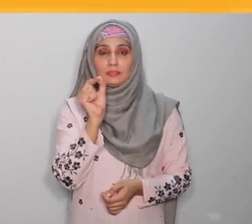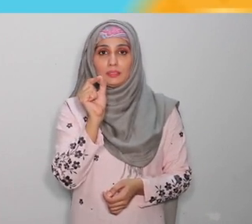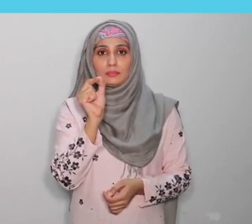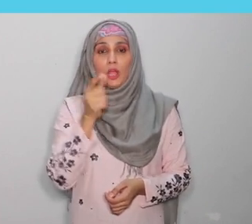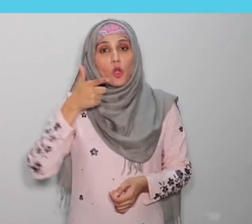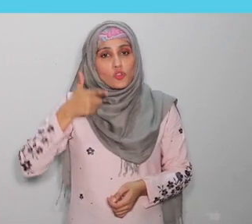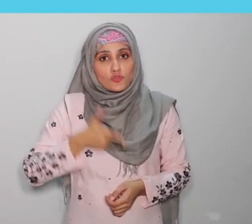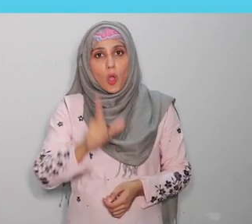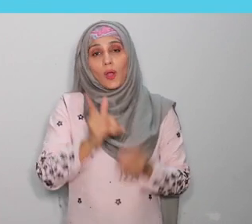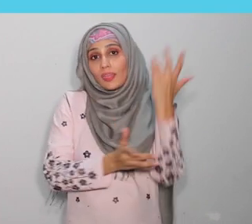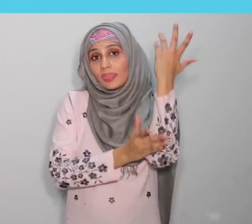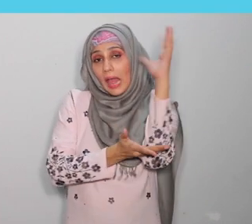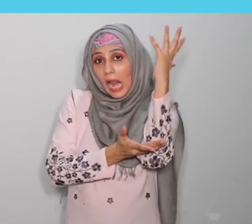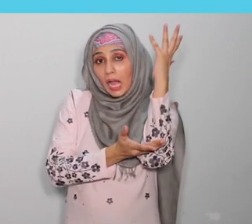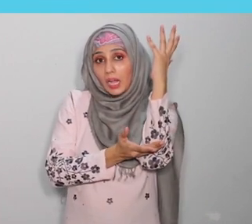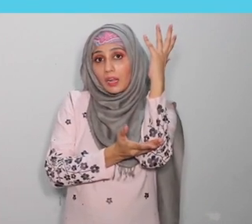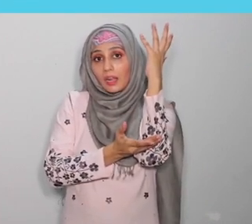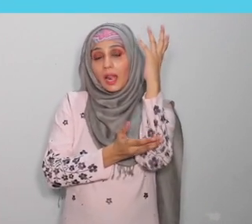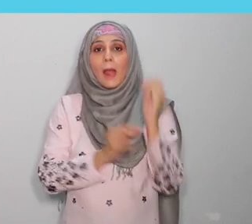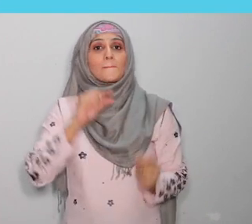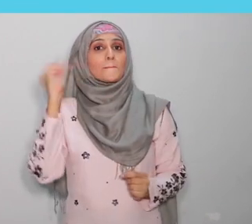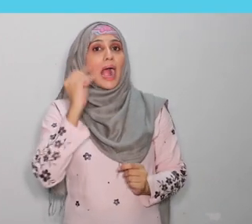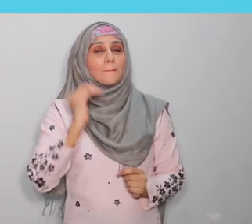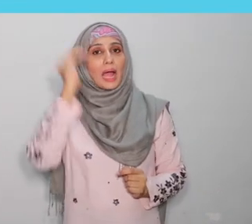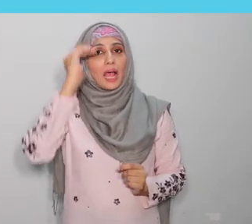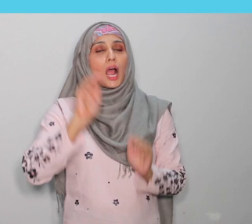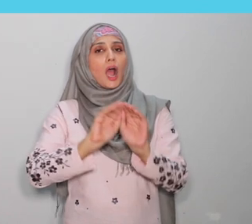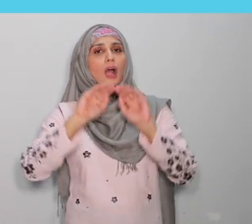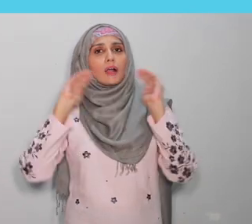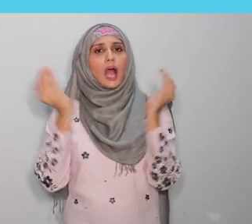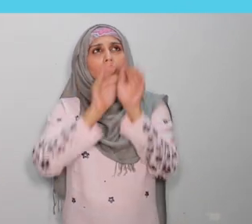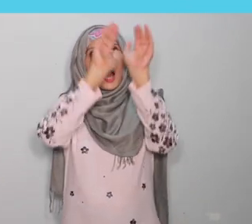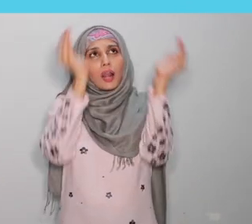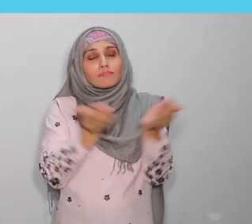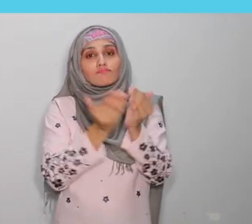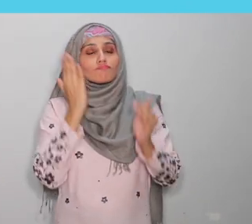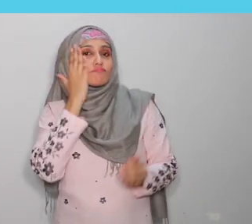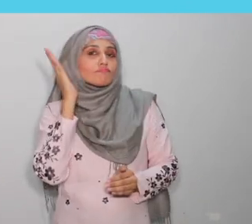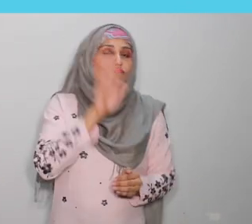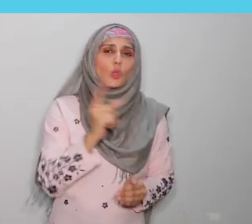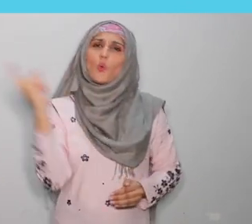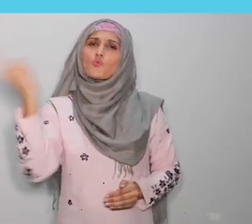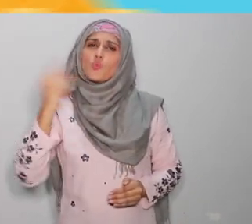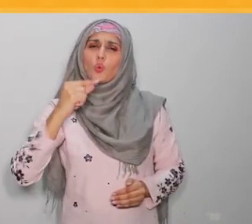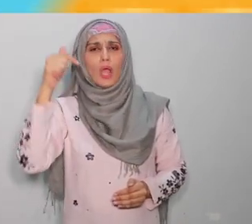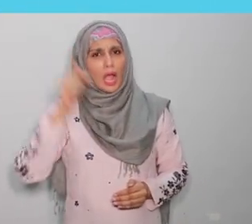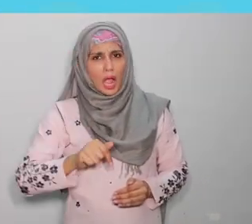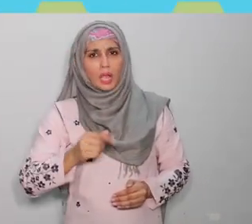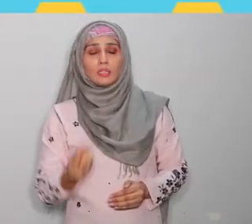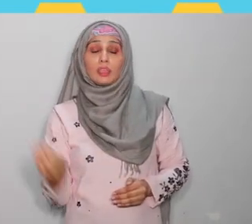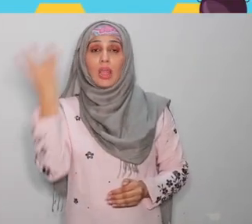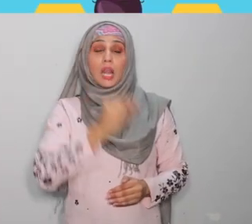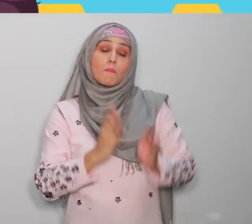गांव के इस तरफ पर आप अभी अपने खानदान के साथ रहती थी रोज की तरह